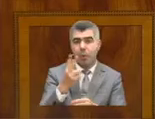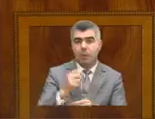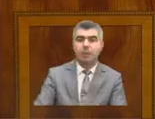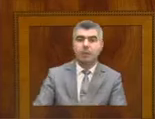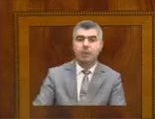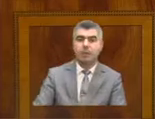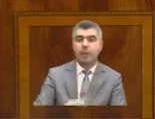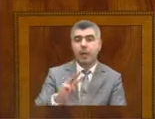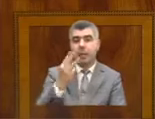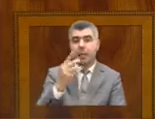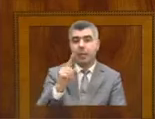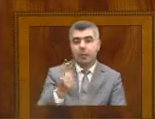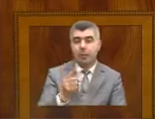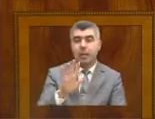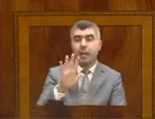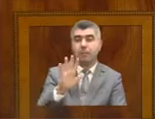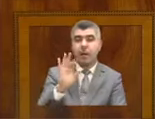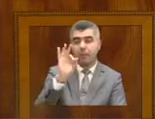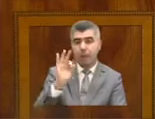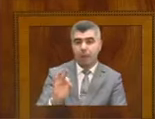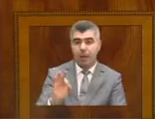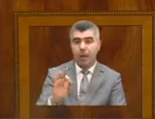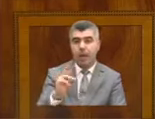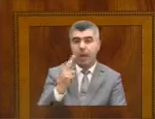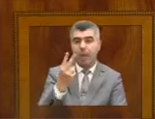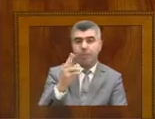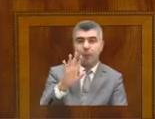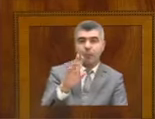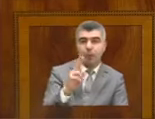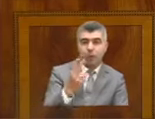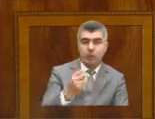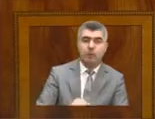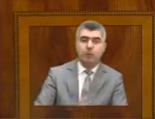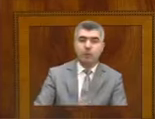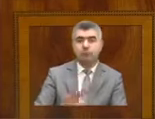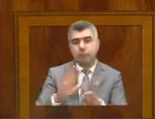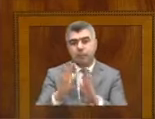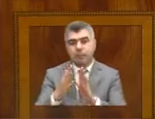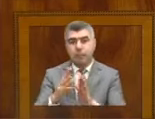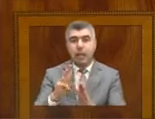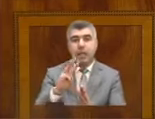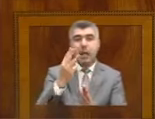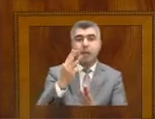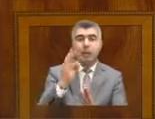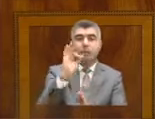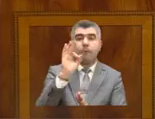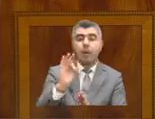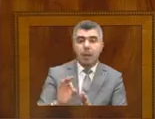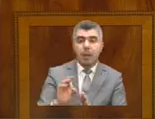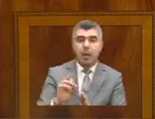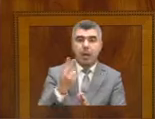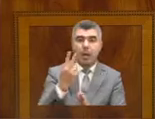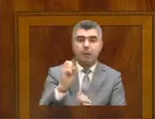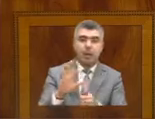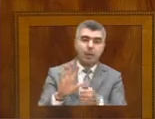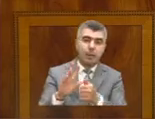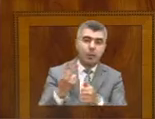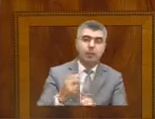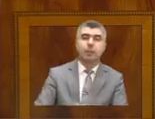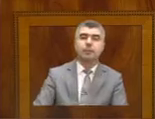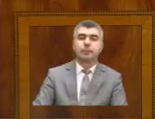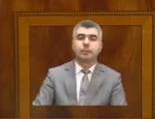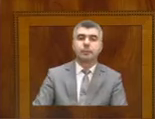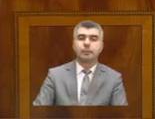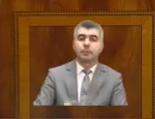ثم 3.5% سنة 2025 لنصل إلى 3% سنة 2026، وضبط